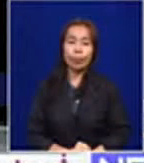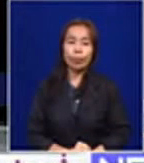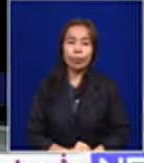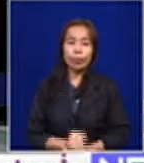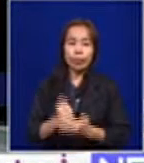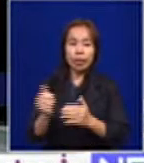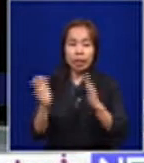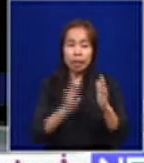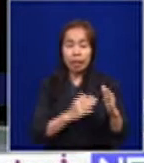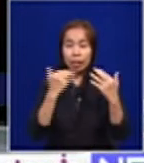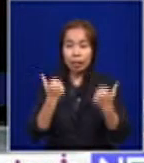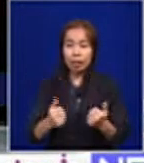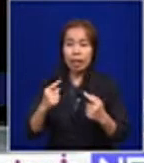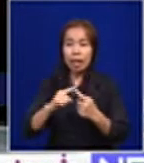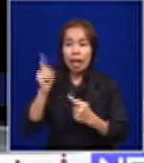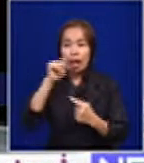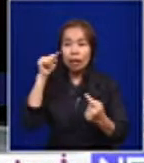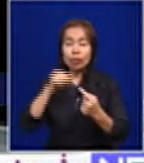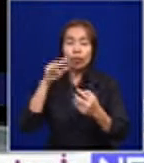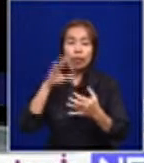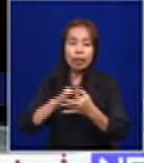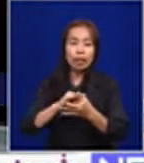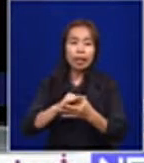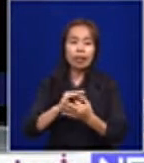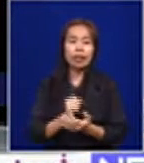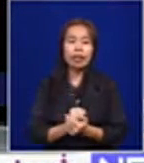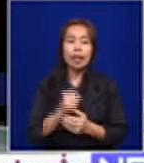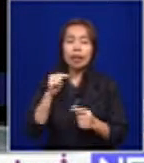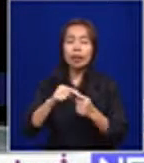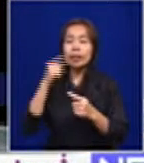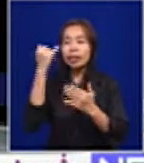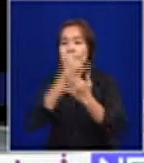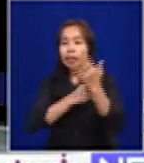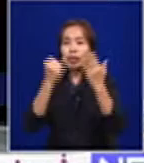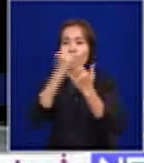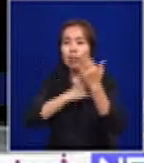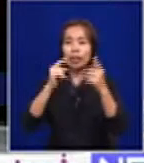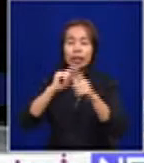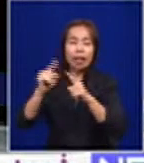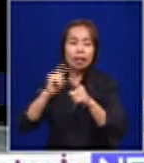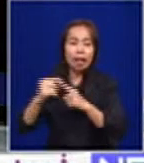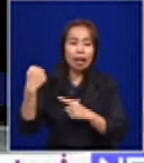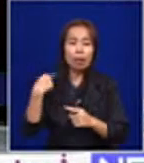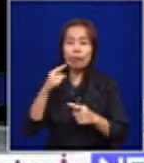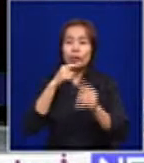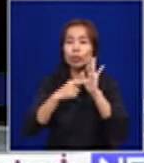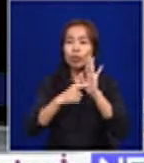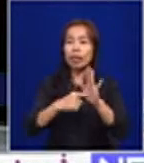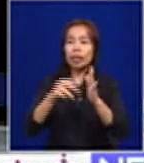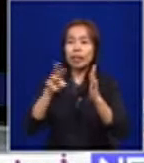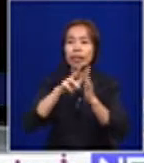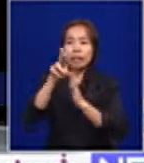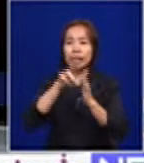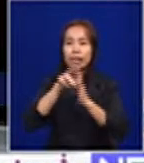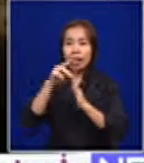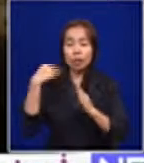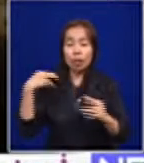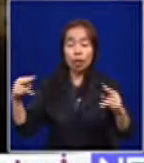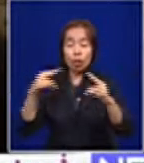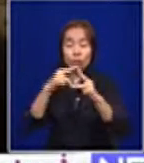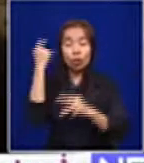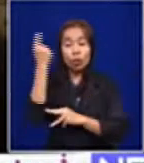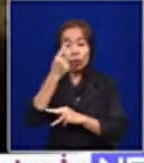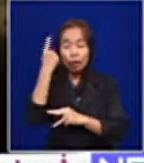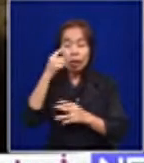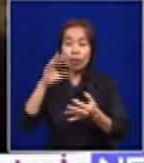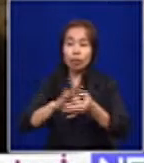ค่ะและช่วงนี้นะคะจะพาคุณผู้ชมนะคะไปดูกิจกรรมดีๆที่ตามแต่ละจังหวัดจัดขึ้นนะคะอย่างที่จังหวัดเชียงรายค่ะทางด้านของกระทรวงการท่องเที่ยวและกีฬา